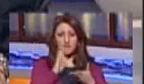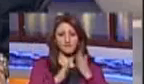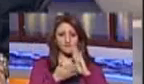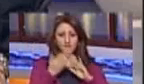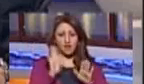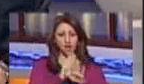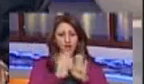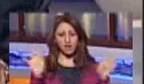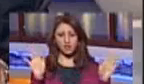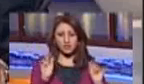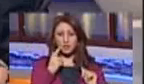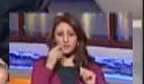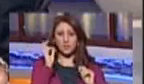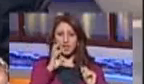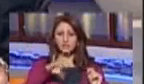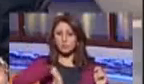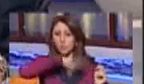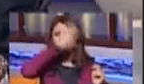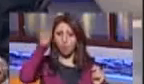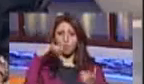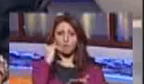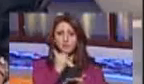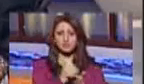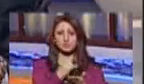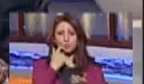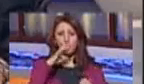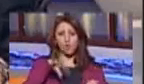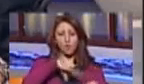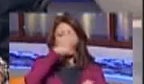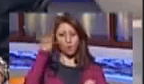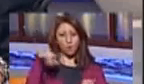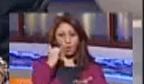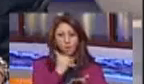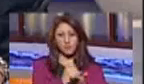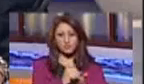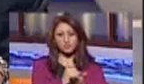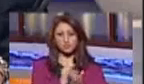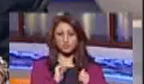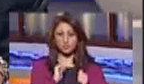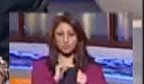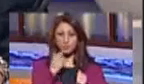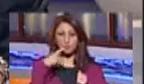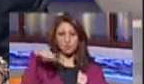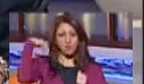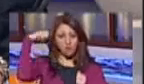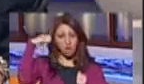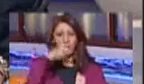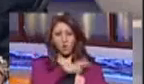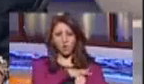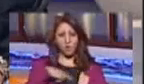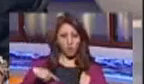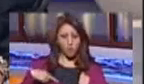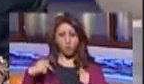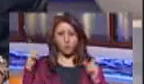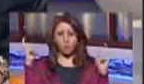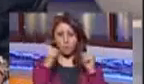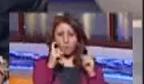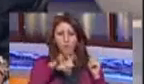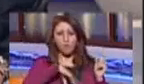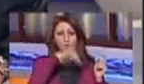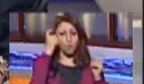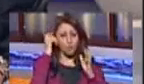هنا ان الجميع مسؤولين، كلهم مسؤولين دون استثناء، رئاسة وحكومة ومعارضة